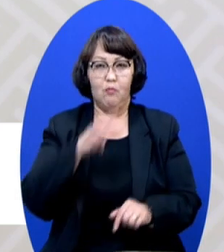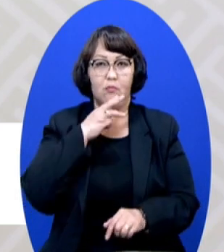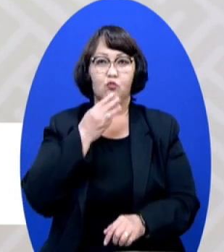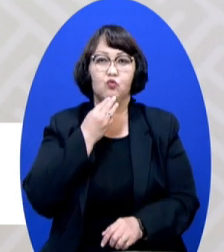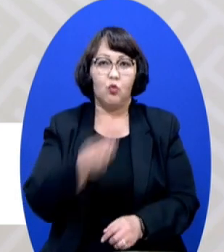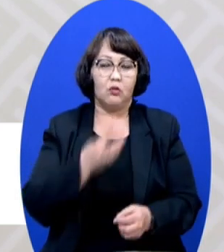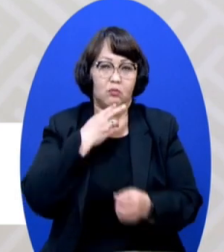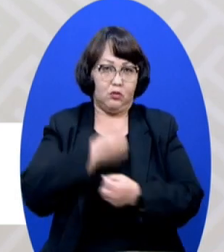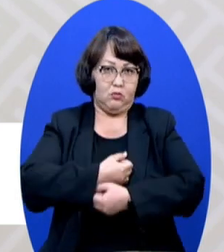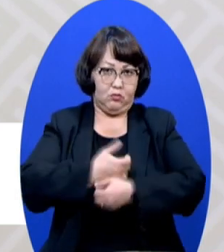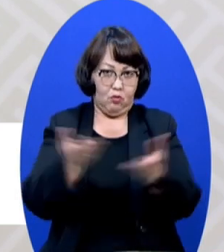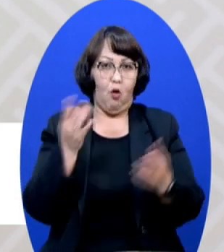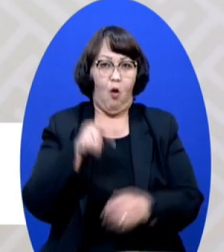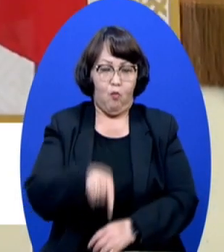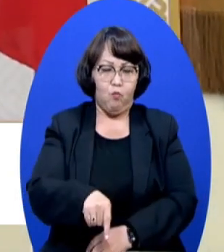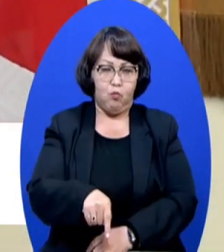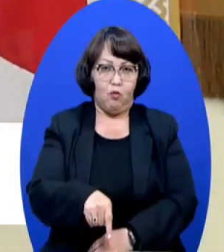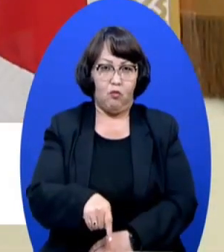байна.